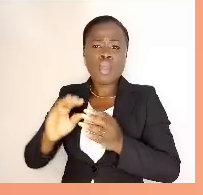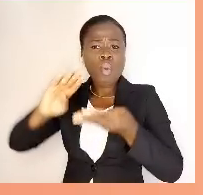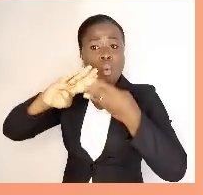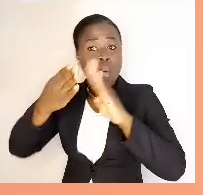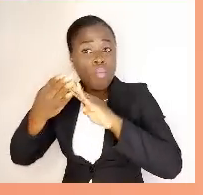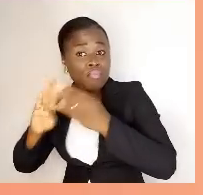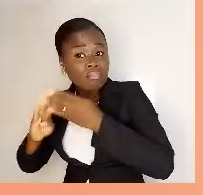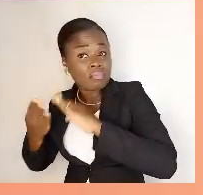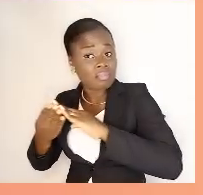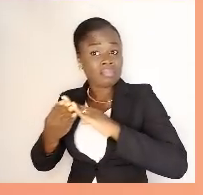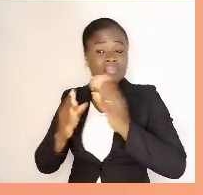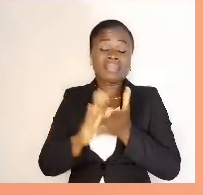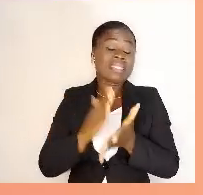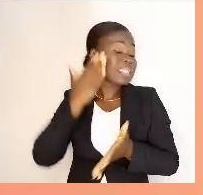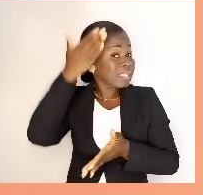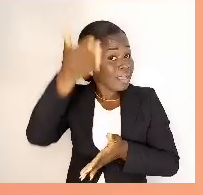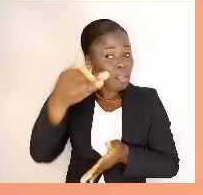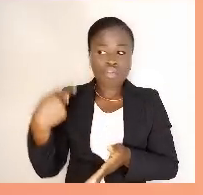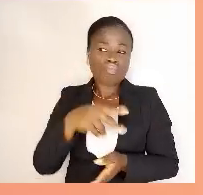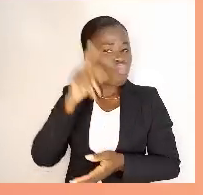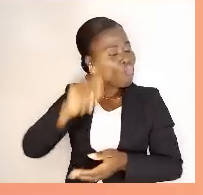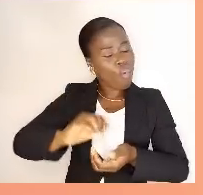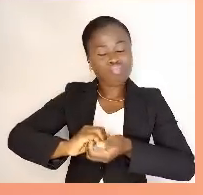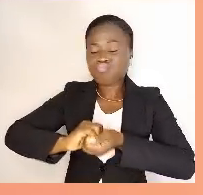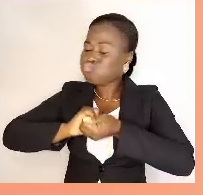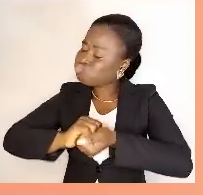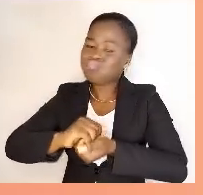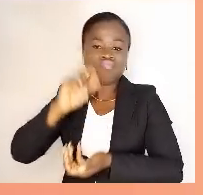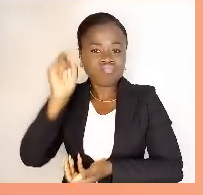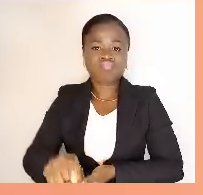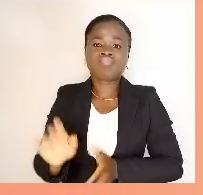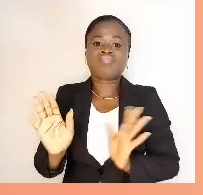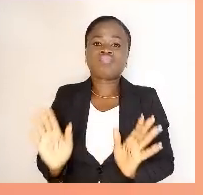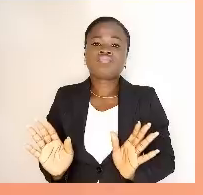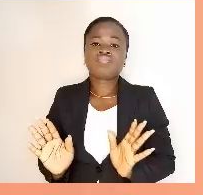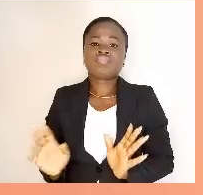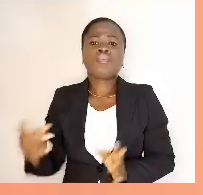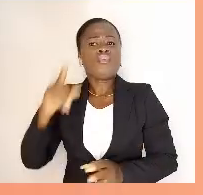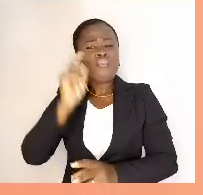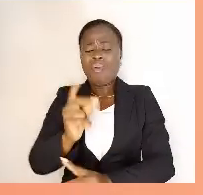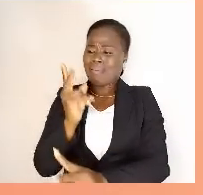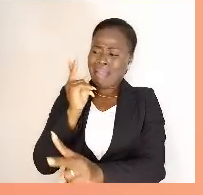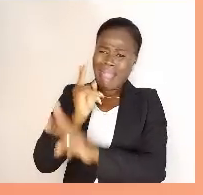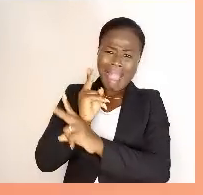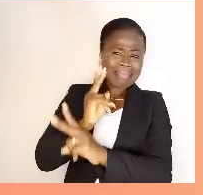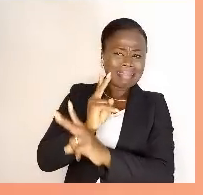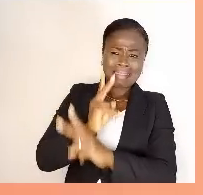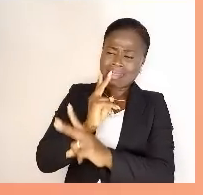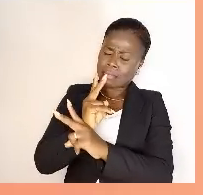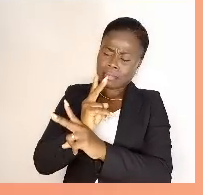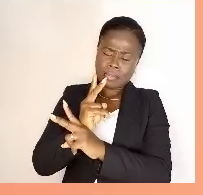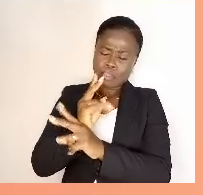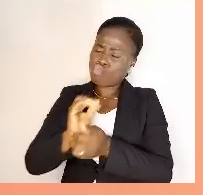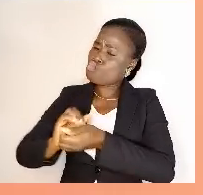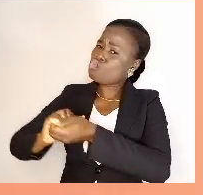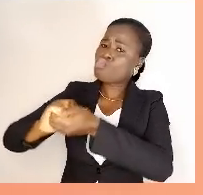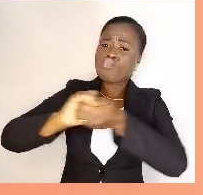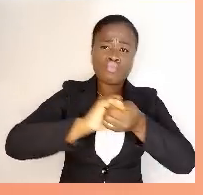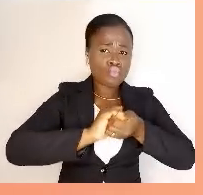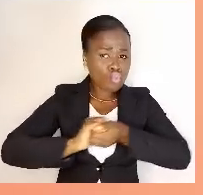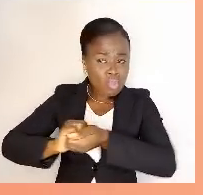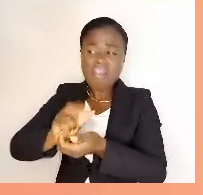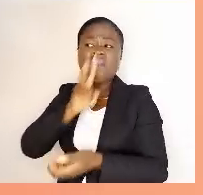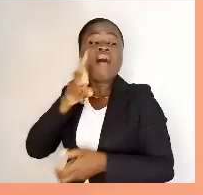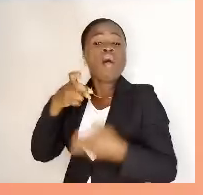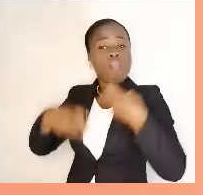de destin. Nous sommes condamnés à une solidarité susceptible de préserver l'unité de notre